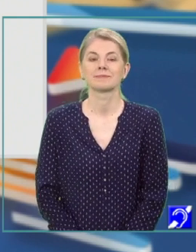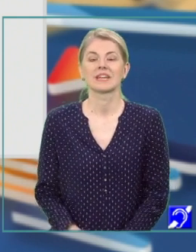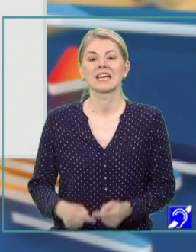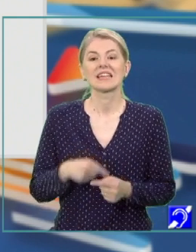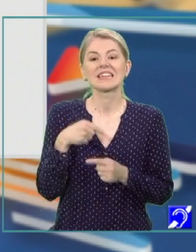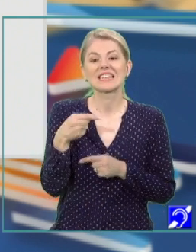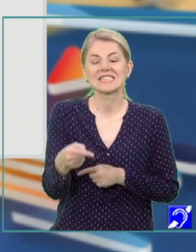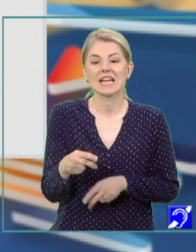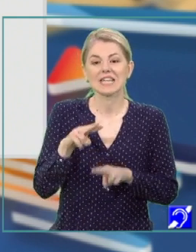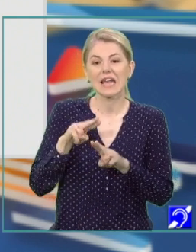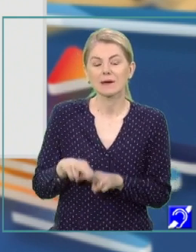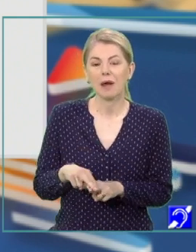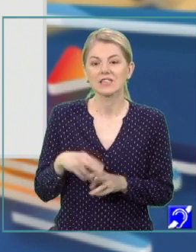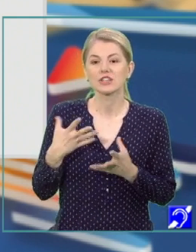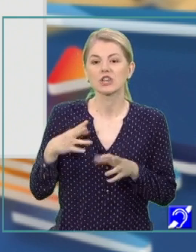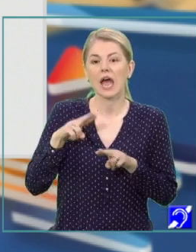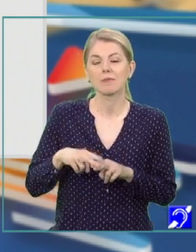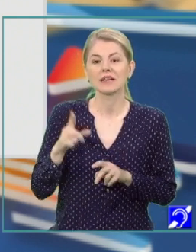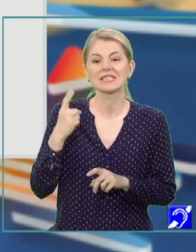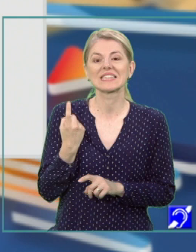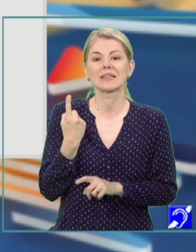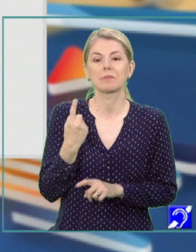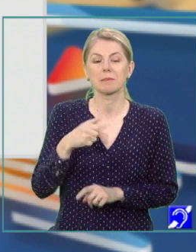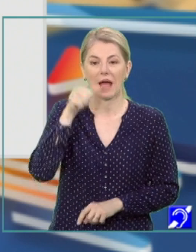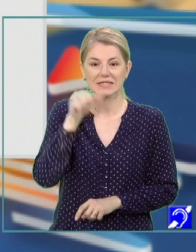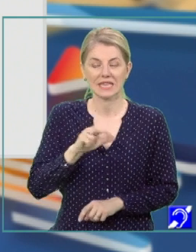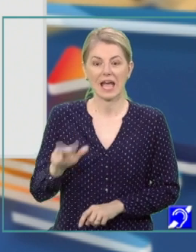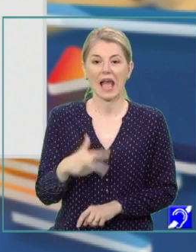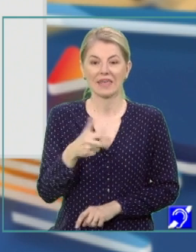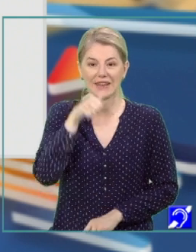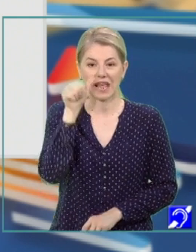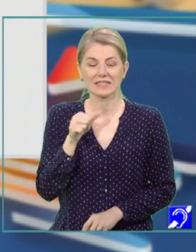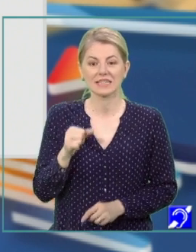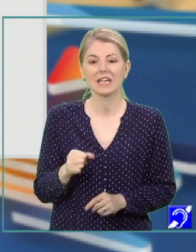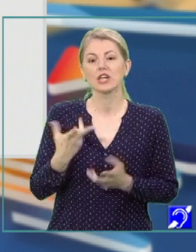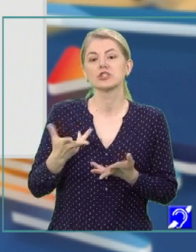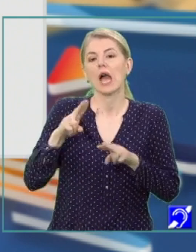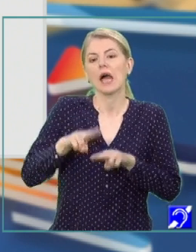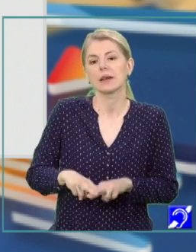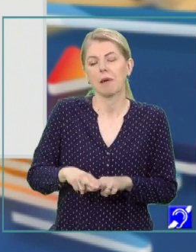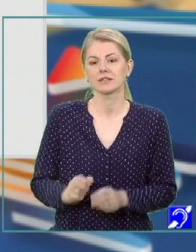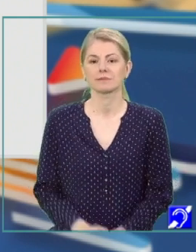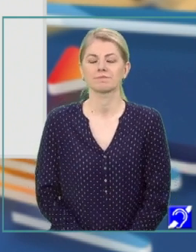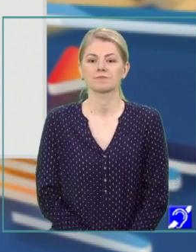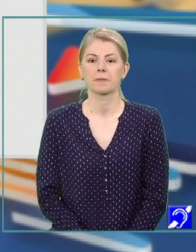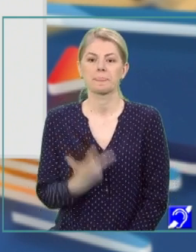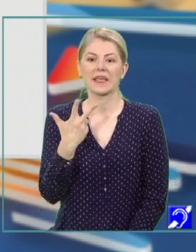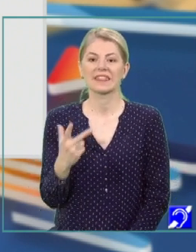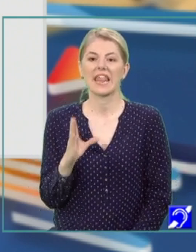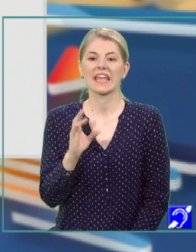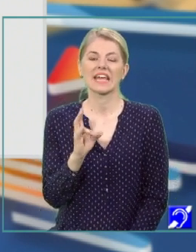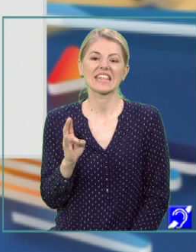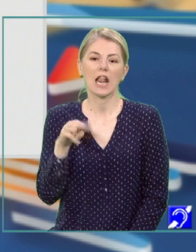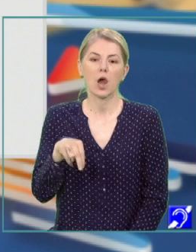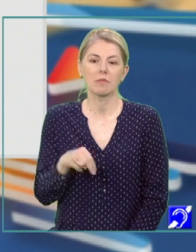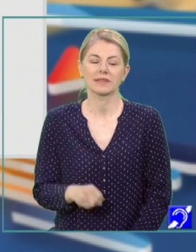distanța rămasă de parcurs din prima zi, iar în a treia zi restul, deci restul de 3 km.